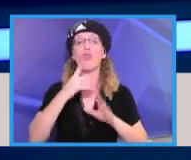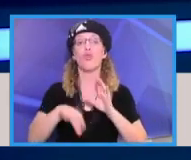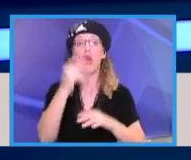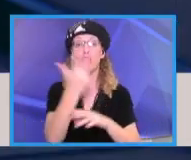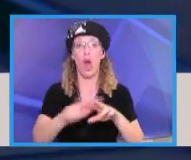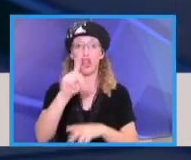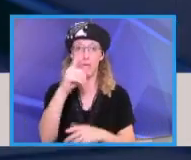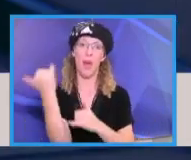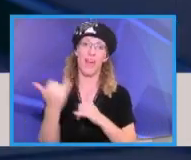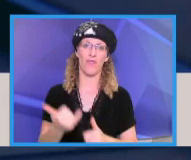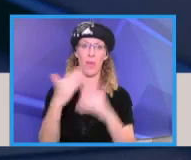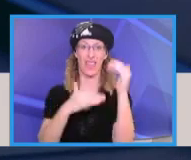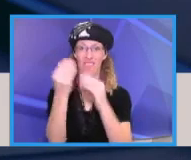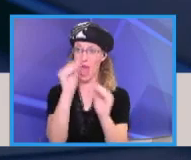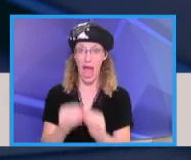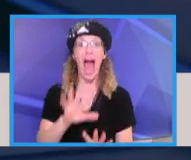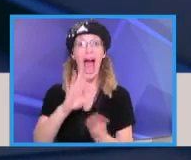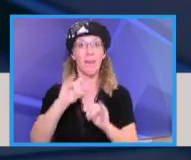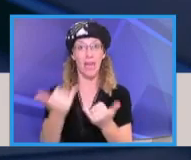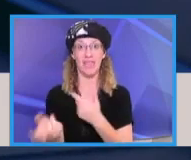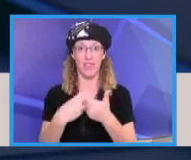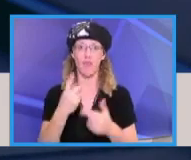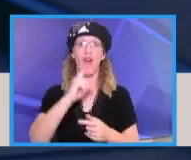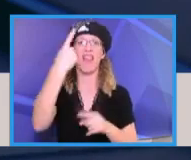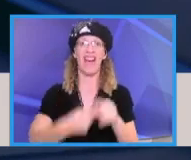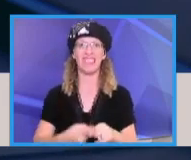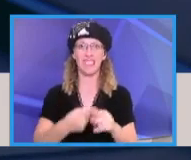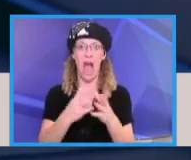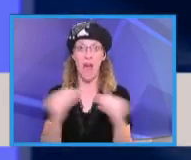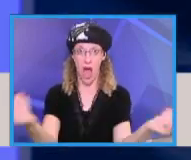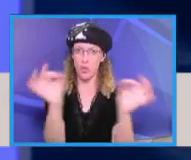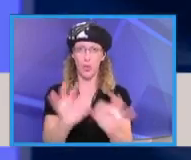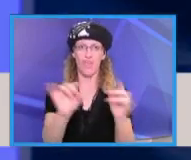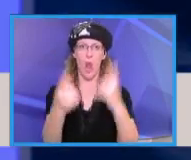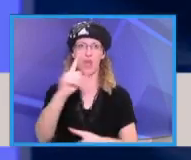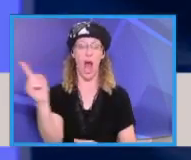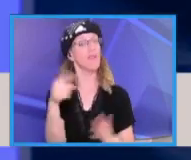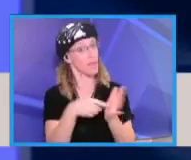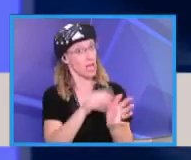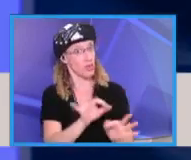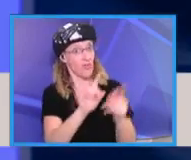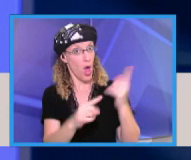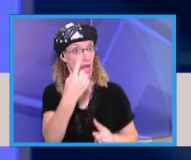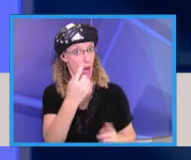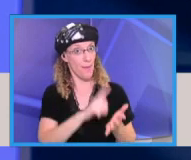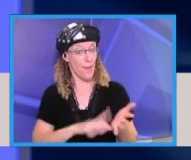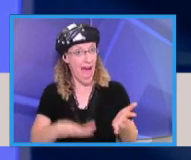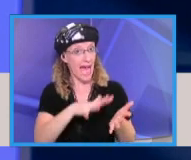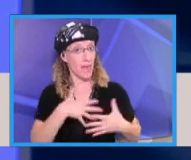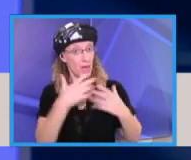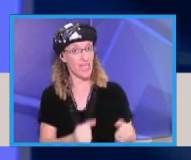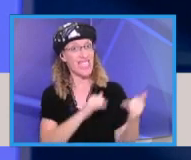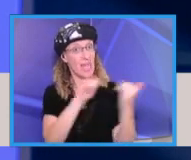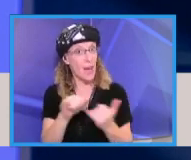מתווה, איך הם כן מצטרפים. עבר שנה וחצי, כלום לא קרה. ובעצם בגלל שכלום לא קרה לגבי מערכת הבריאות,